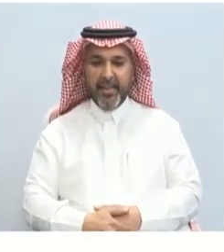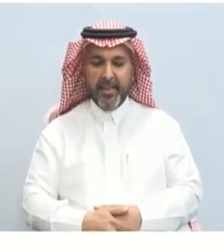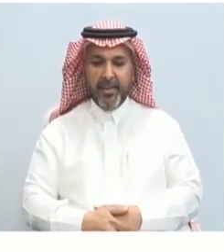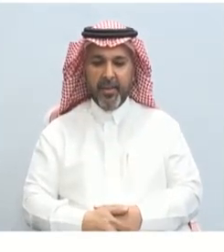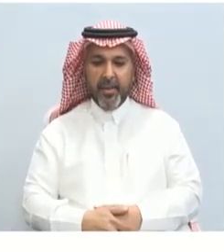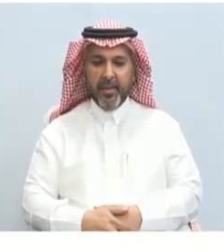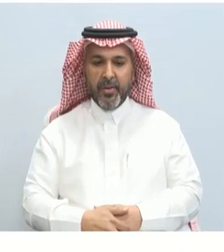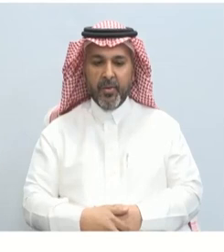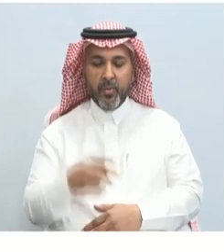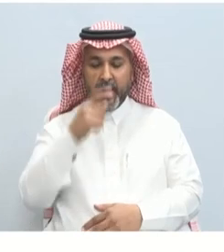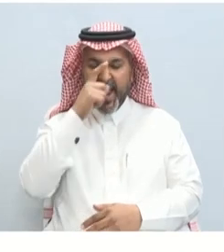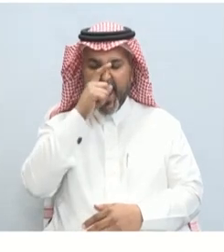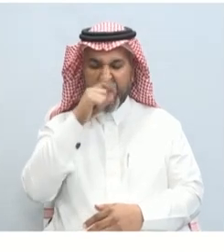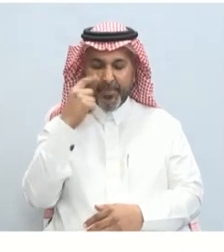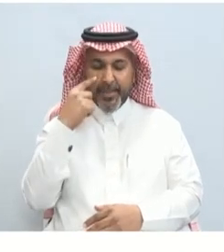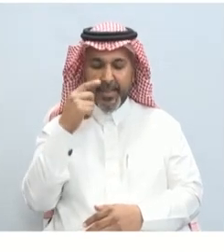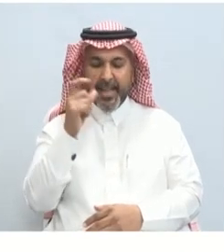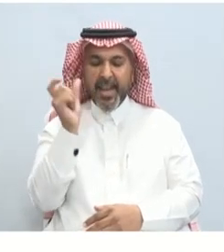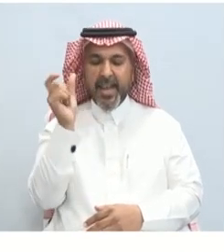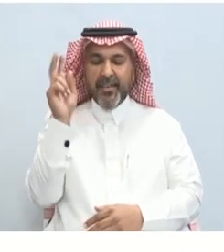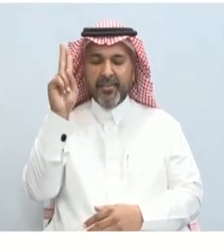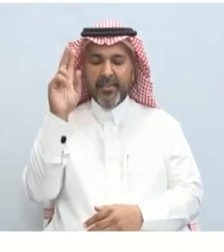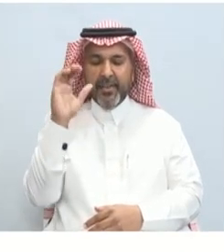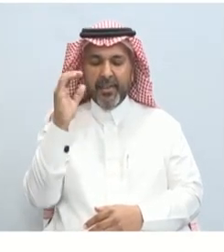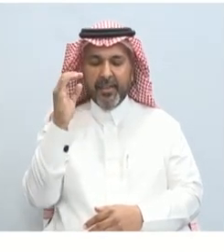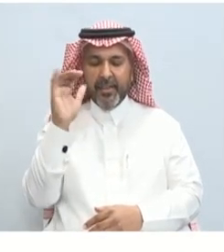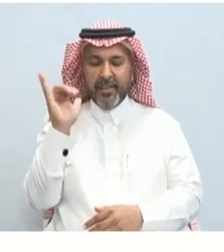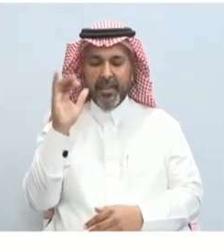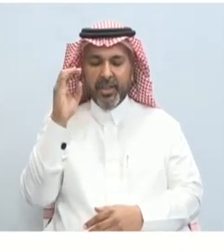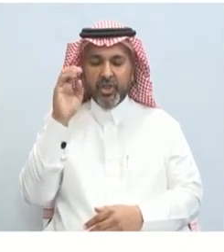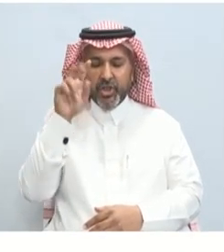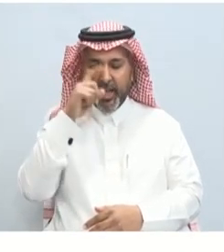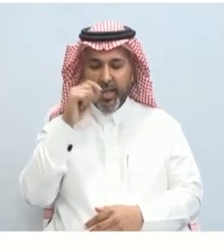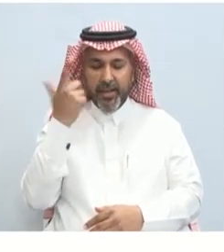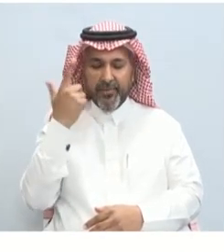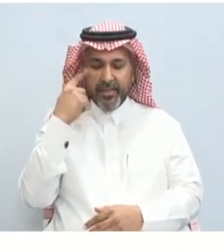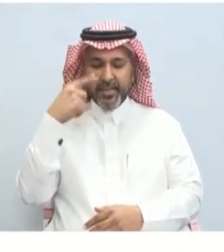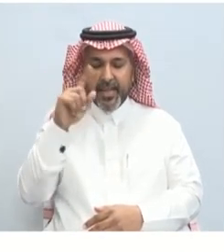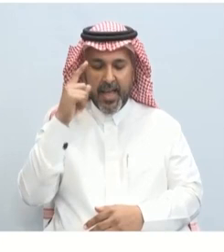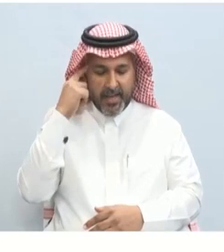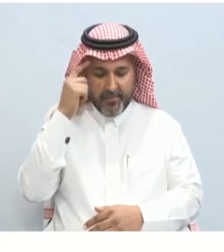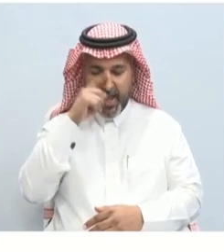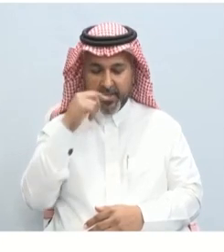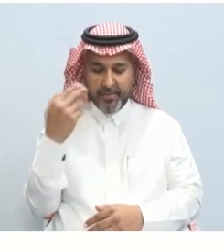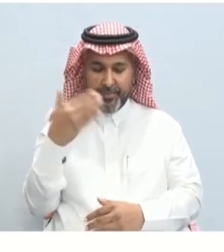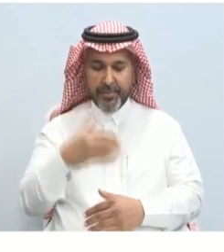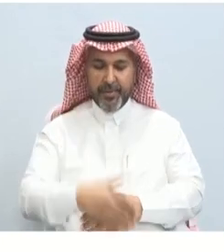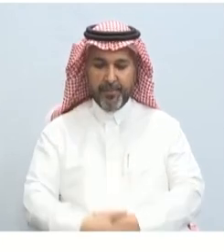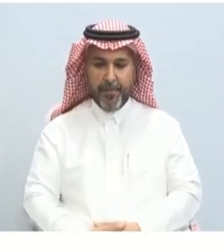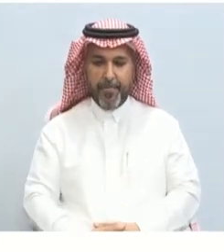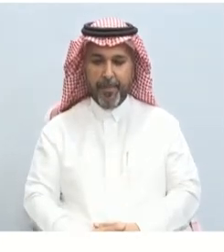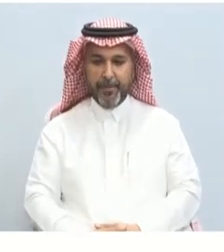بغض النظر عن صدق مضمون قضاياه او كذبها اذا الاستبدال يكون صحيح اذا تحقق فيه لزوم النتيجه